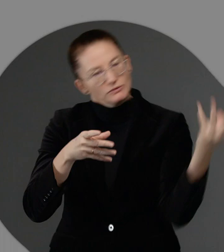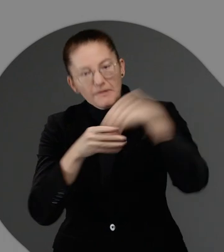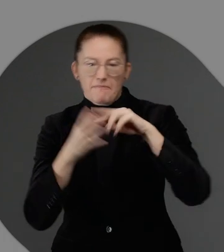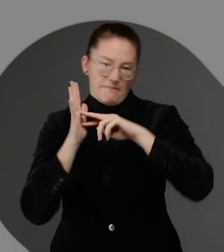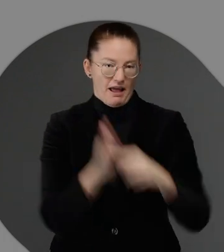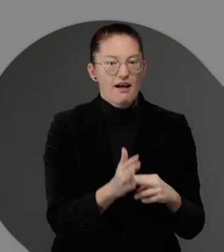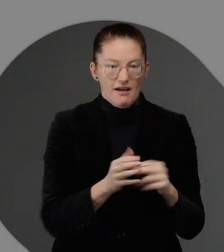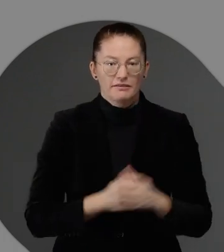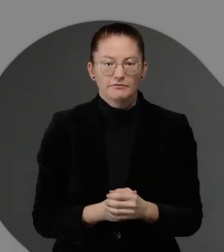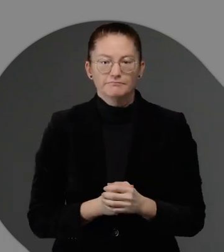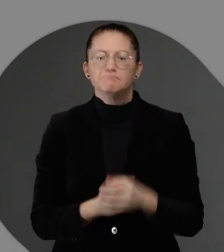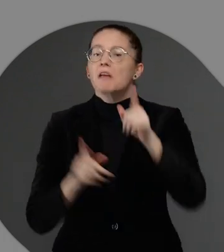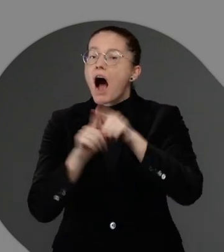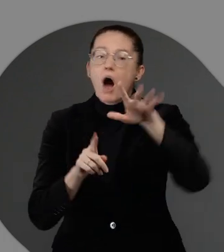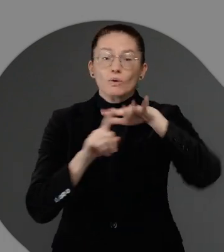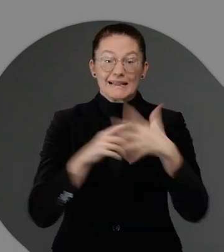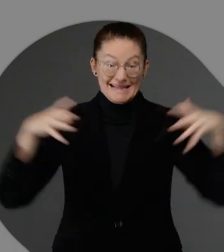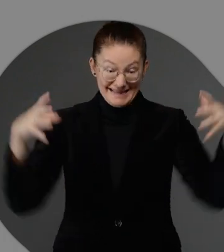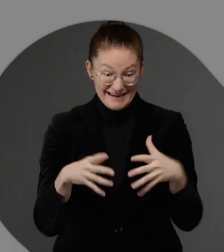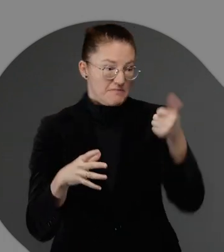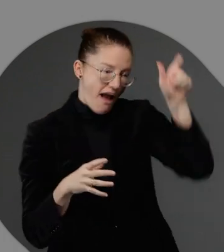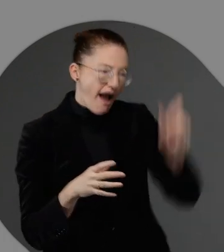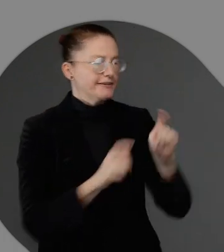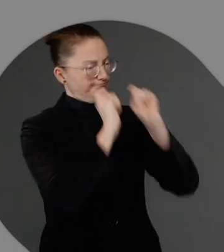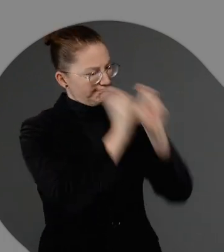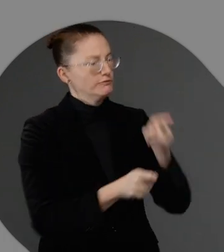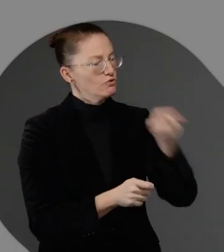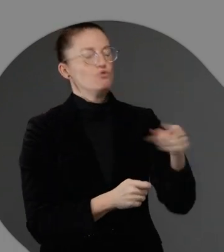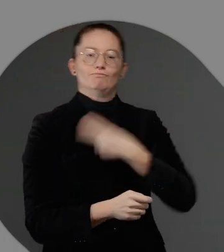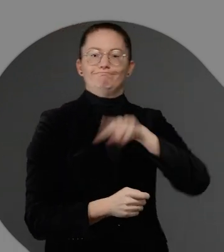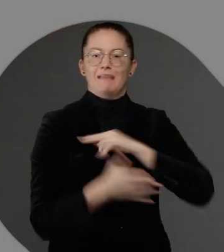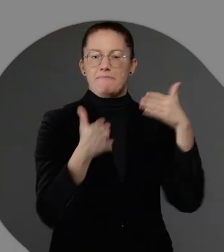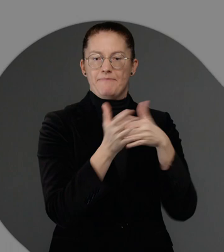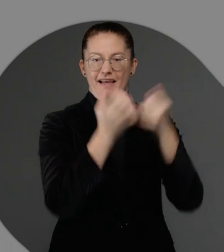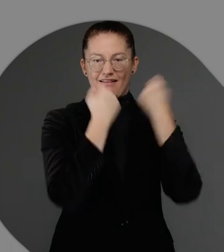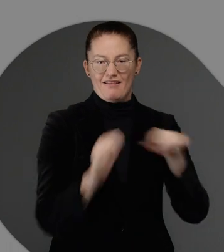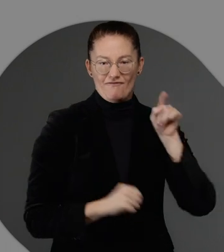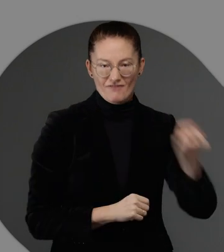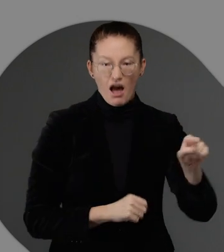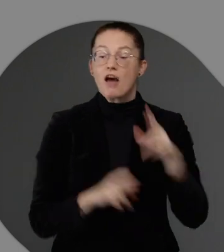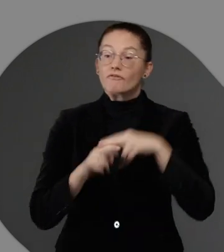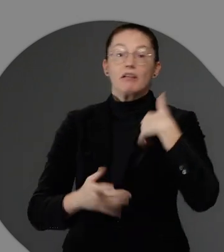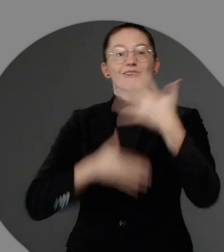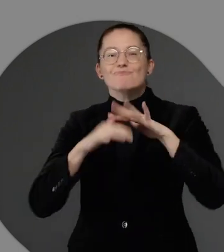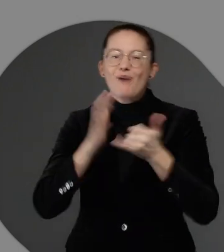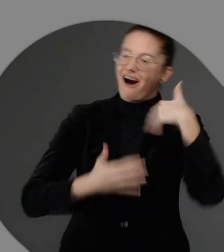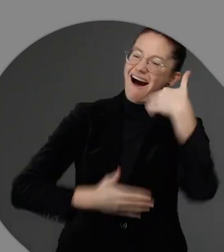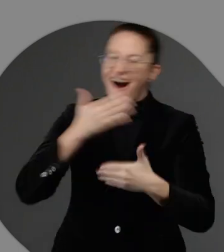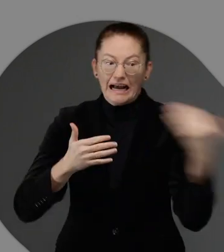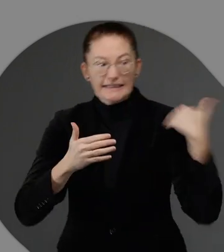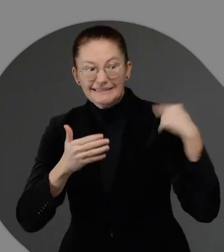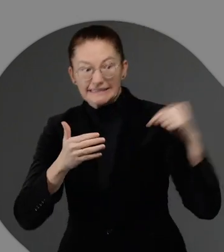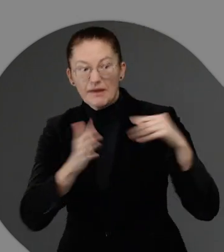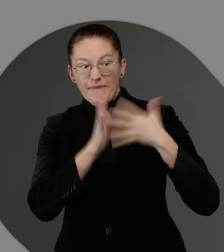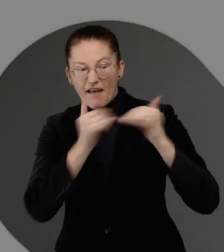Sie eine verantwortliche Person im Projektteam, die für das Thema Barrierefreiheit verantwortlich ist, die das Thema immer wieder aufgreift und